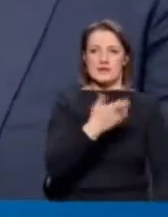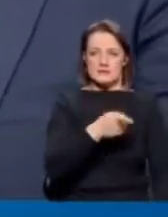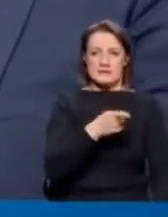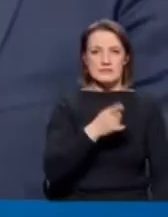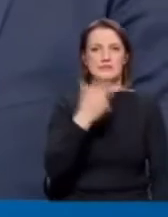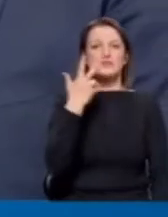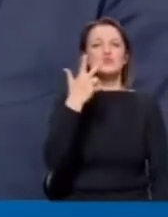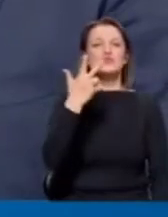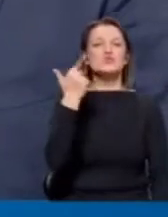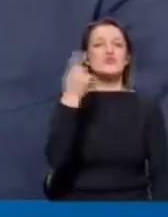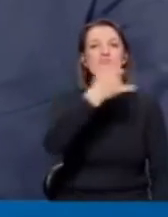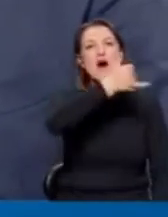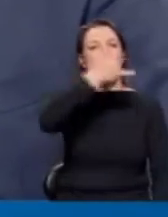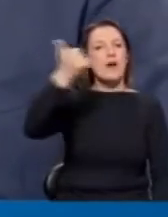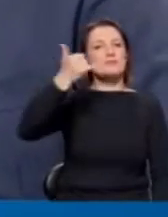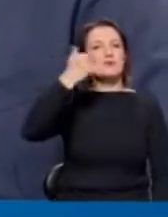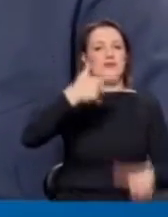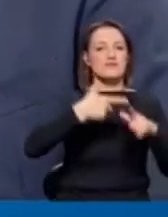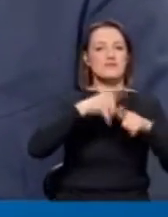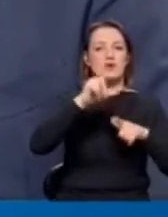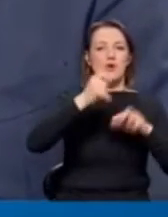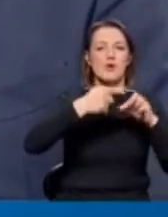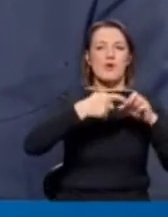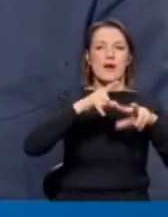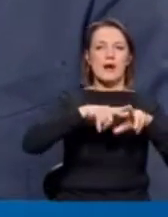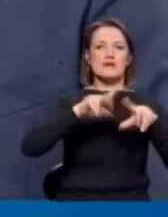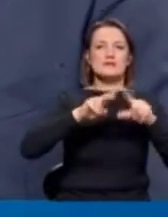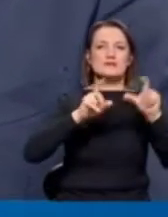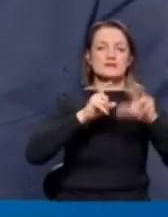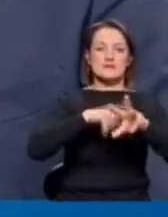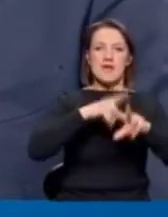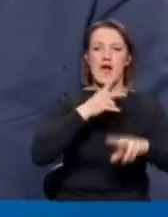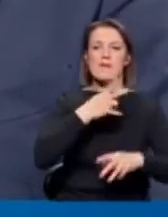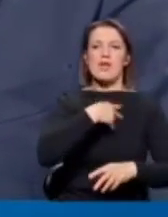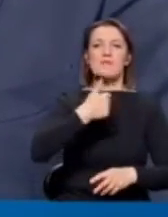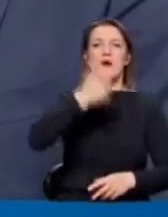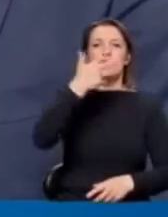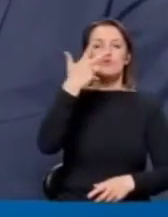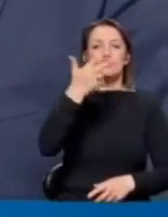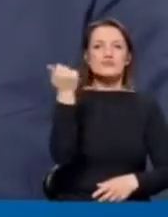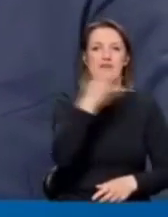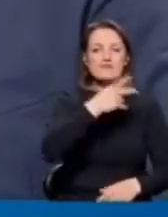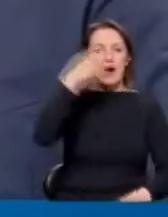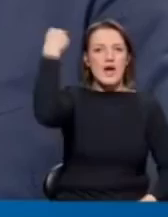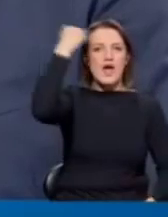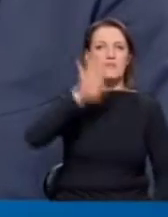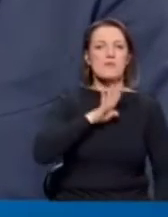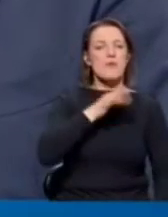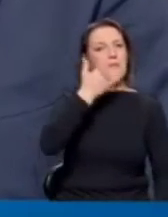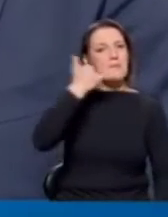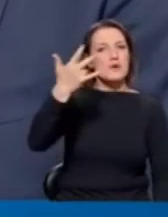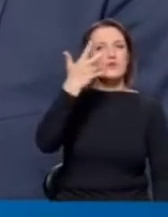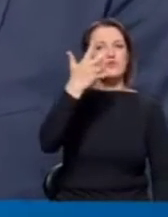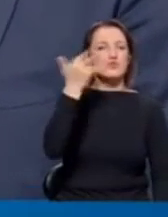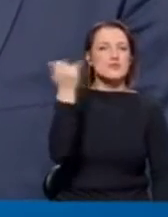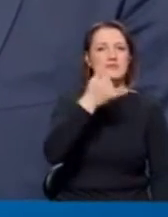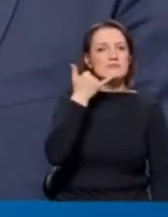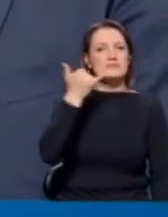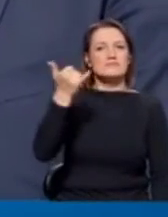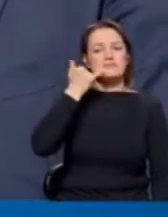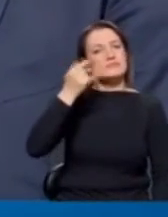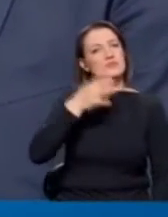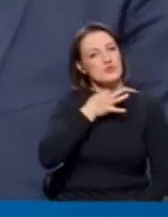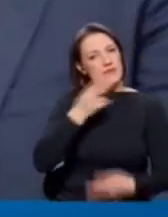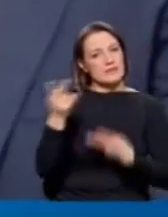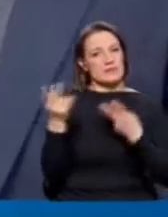ve üç kere falan belediye başkanı lütfen gelin gitmek istemiyormuş İmamoğlu ısrarla